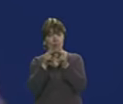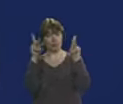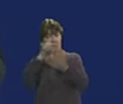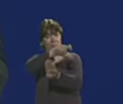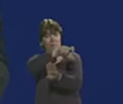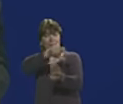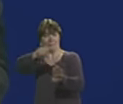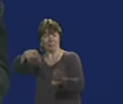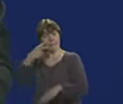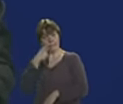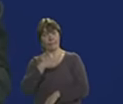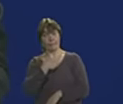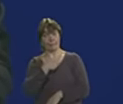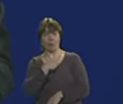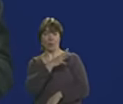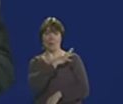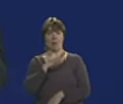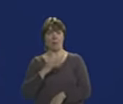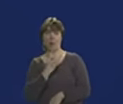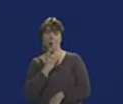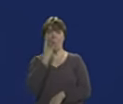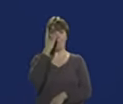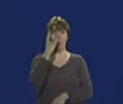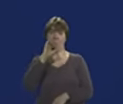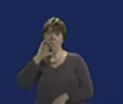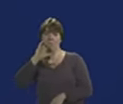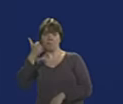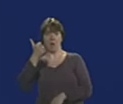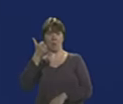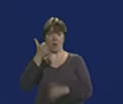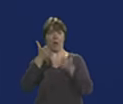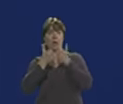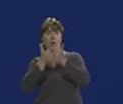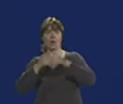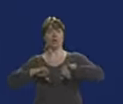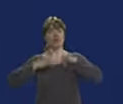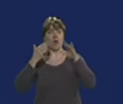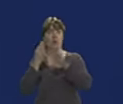soir, Madame Le Pen, première chez les moins de 25 ans,